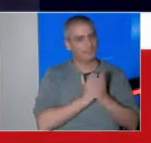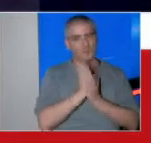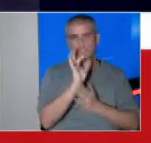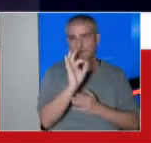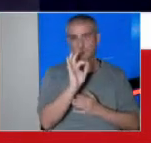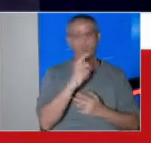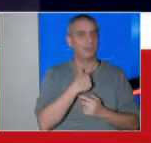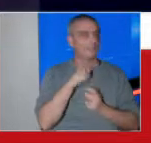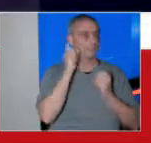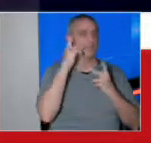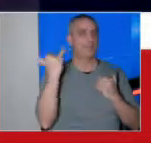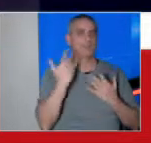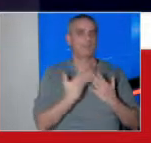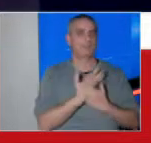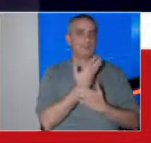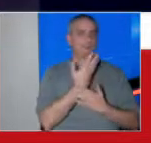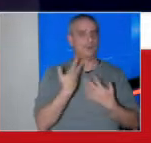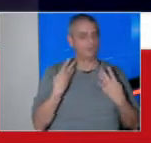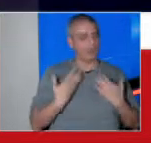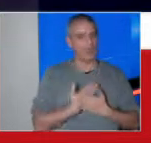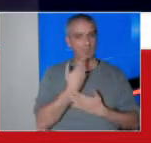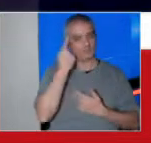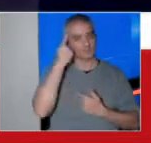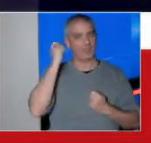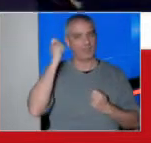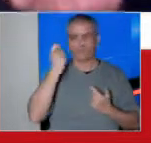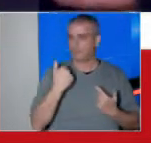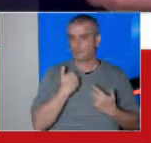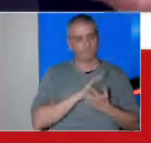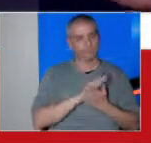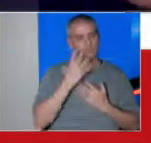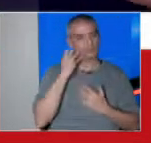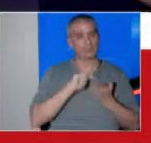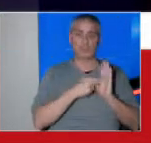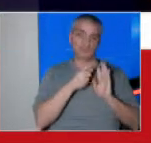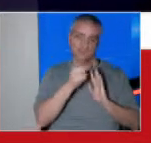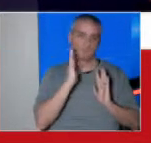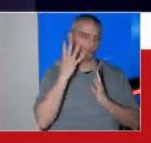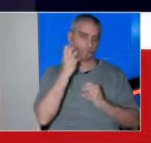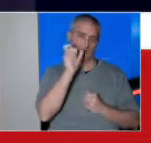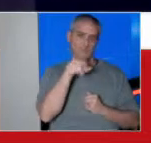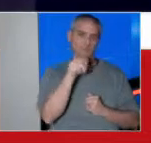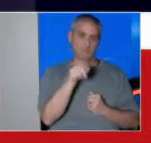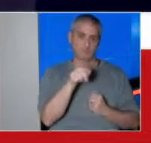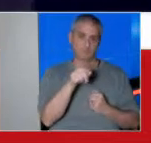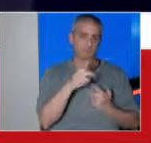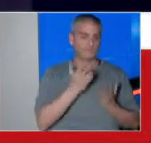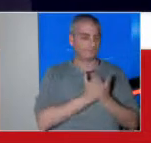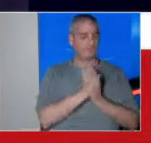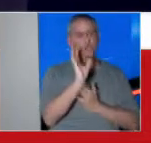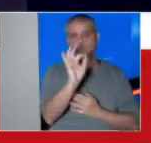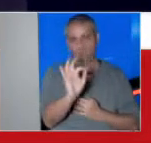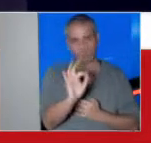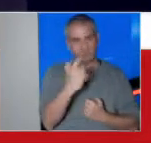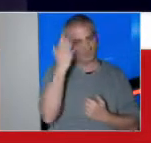אני מתפעל כל פעם מחדש מהרעננות, מהידנות. אני פשוט אוהב את התוכנית הזאת, ואני מאוד אוהב את האיש הזה, את היושרה שלו,